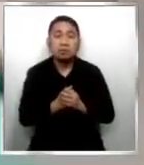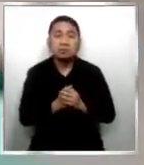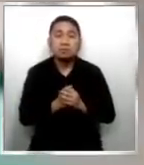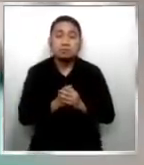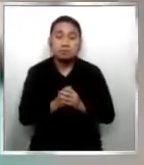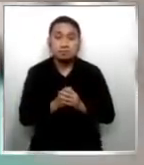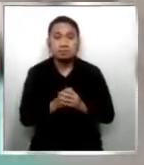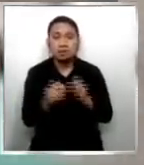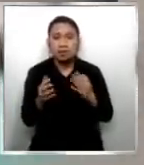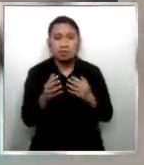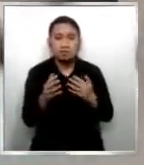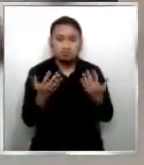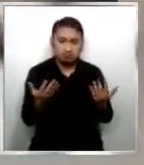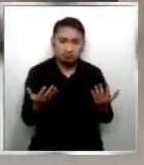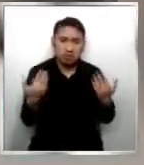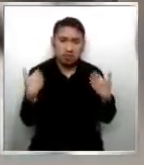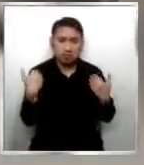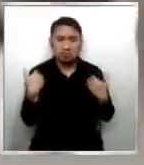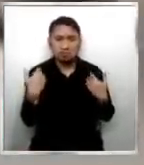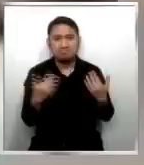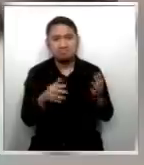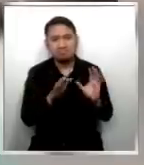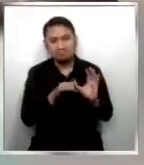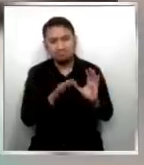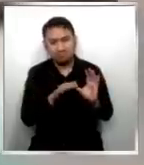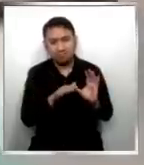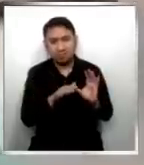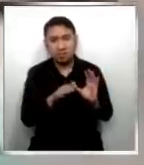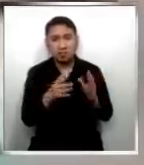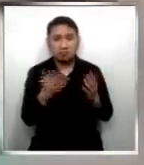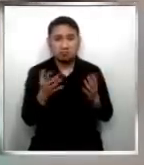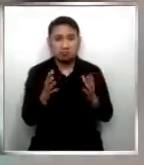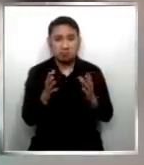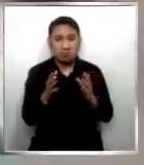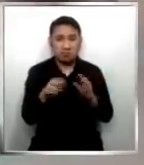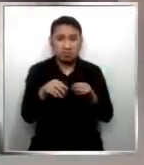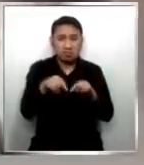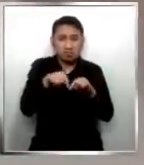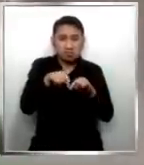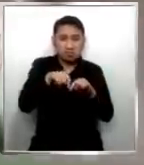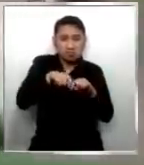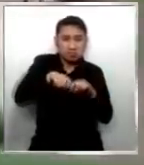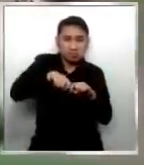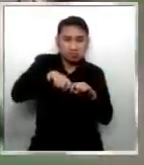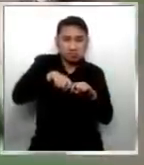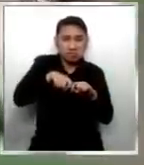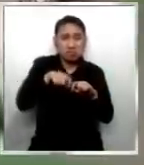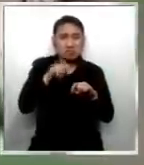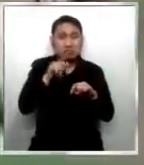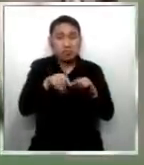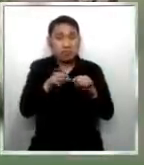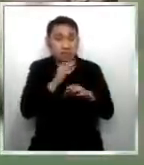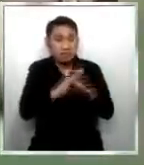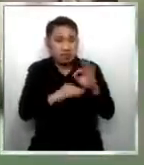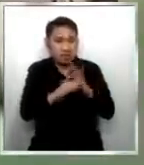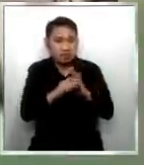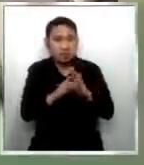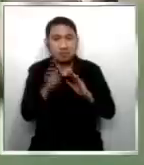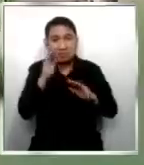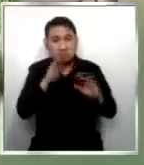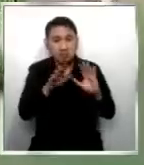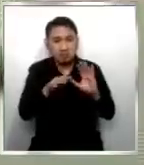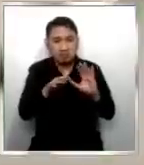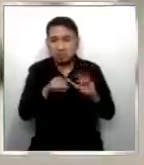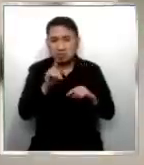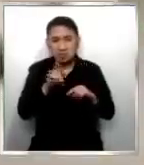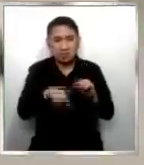Dahil sa kakaibang kondisyon, nakabaluktot at maikli ang mga binti ni Judeline. Dahilan para hindi siya makalakad ng